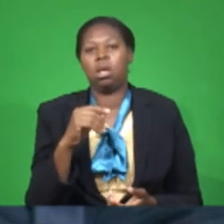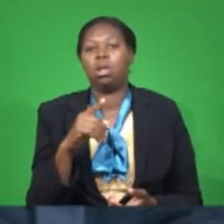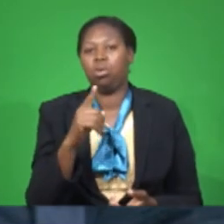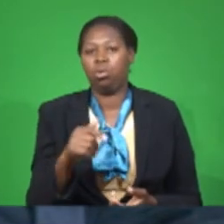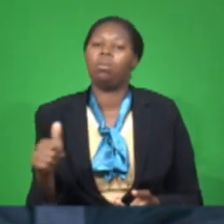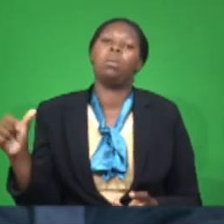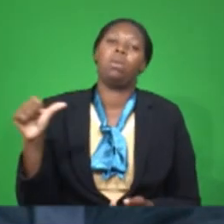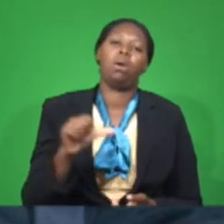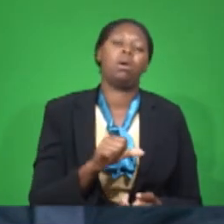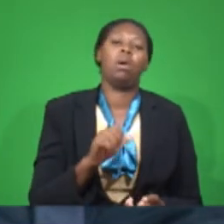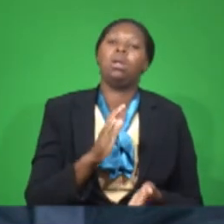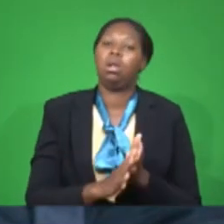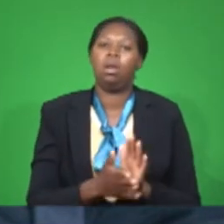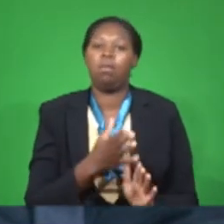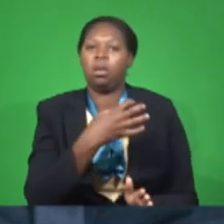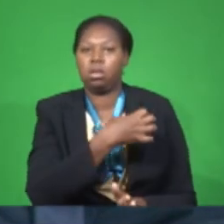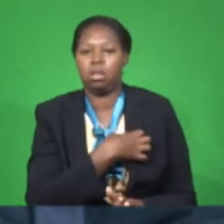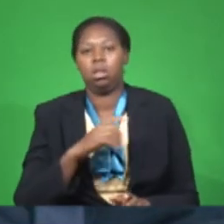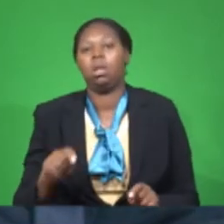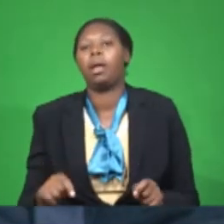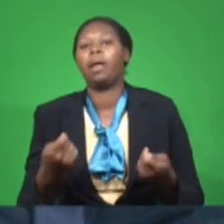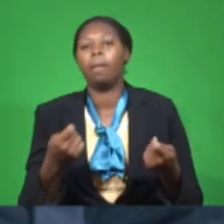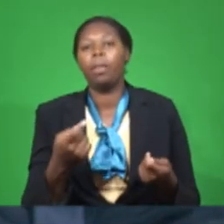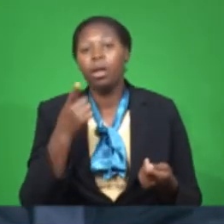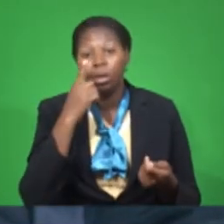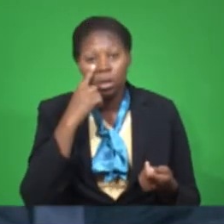usazotadzazve alright andiro zvona ukatarisa David